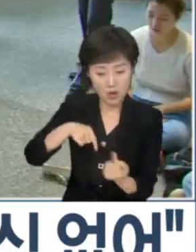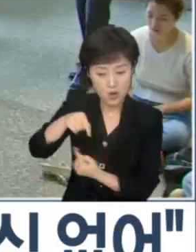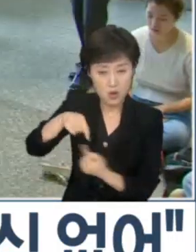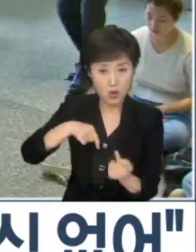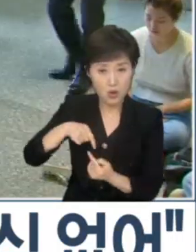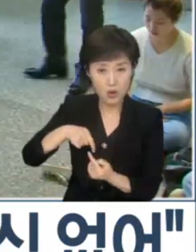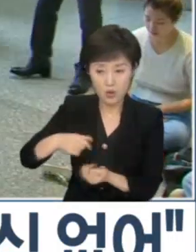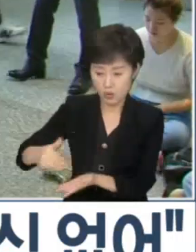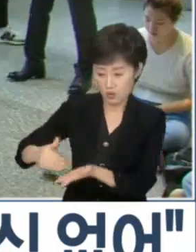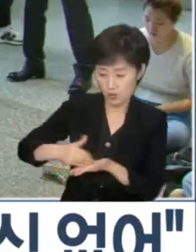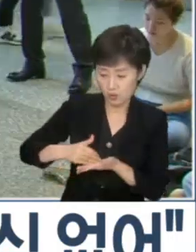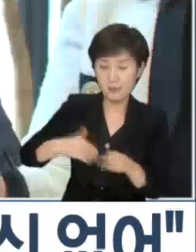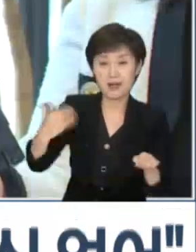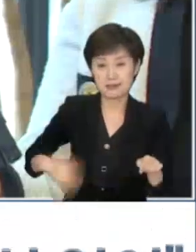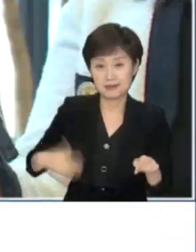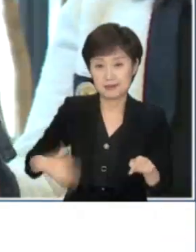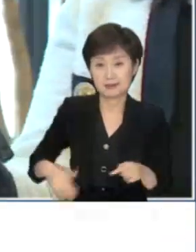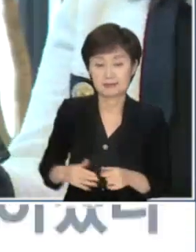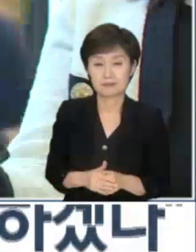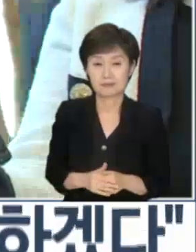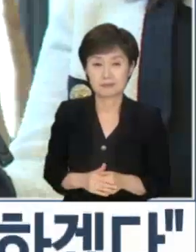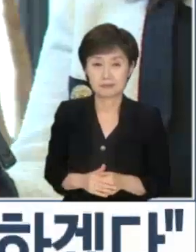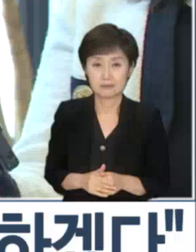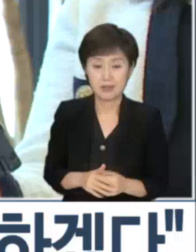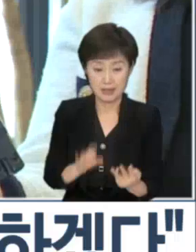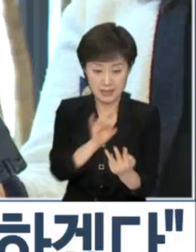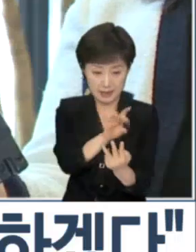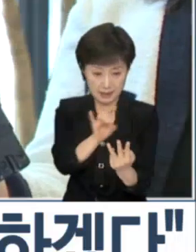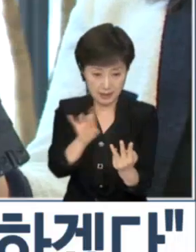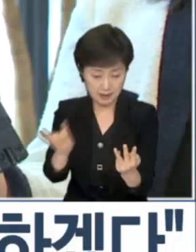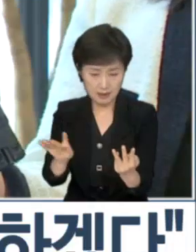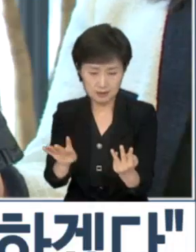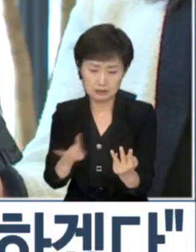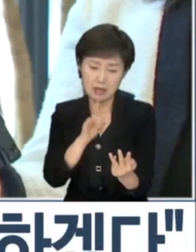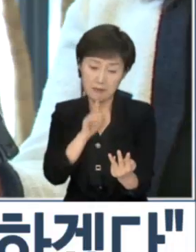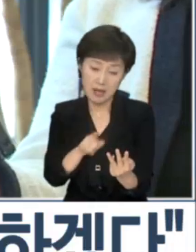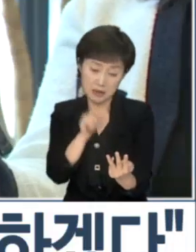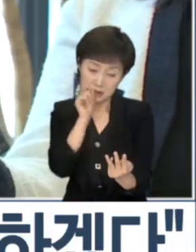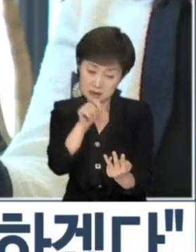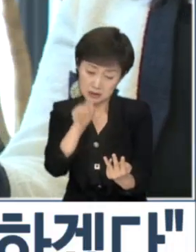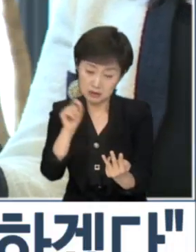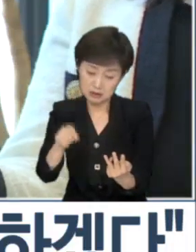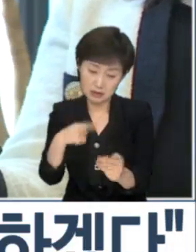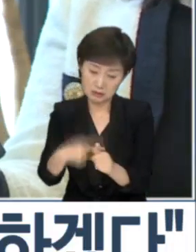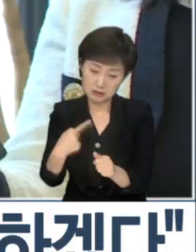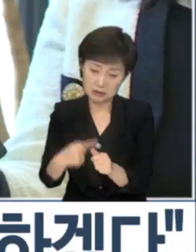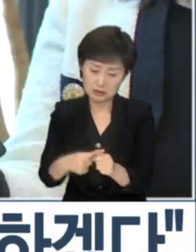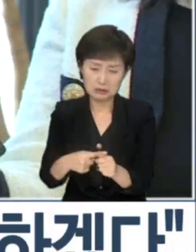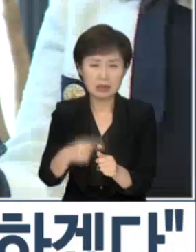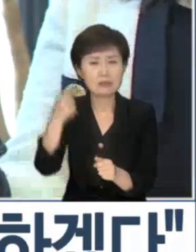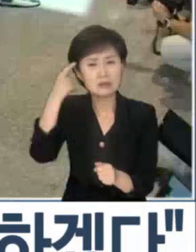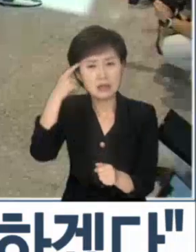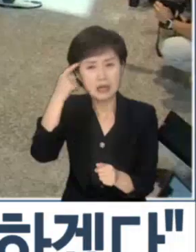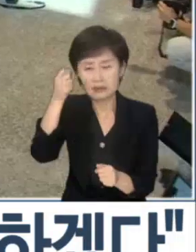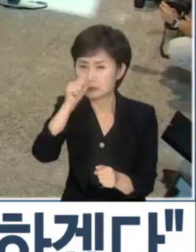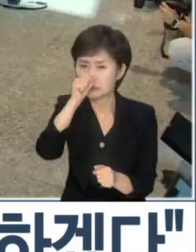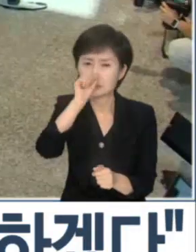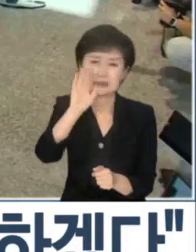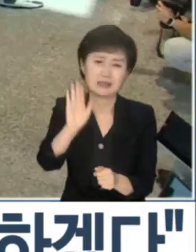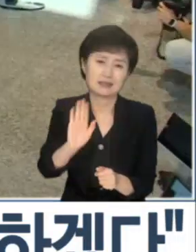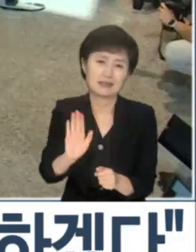제안서도 지금 국회 도달하지 않는데 각종 후보자들에 대해서 너무 조금 비판적인 시각을 가지고